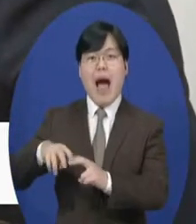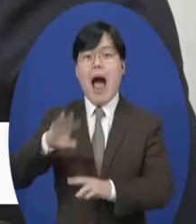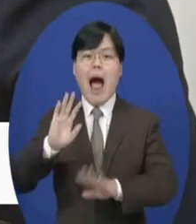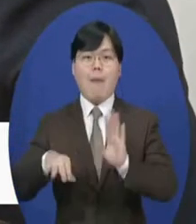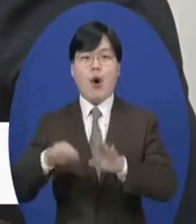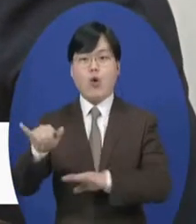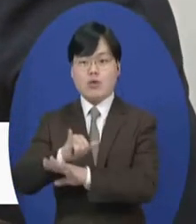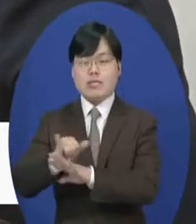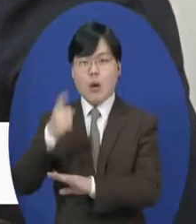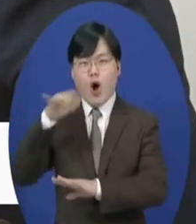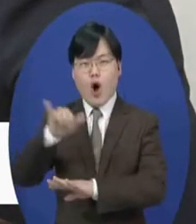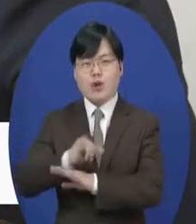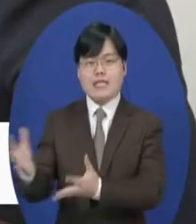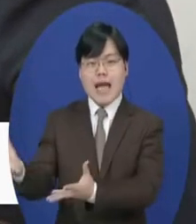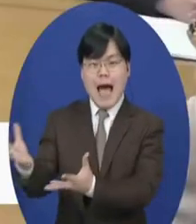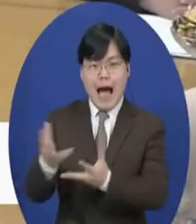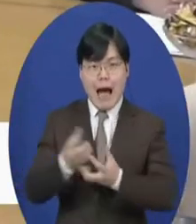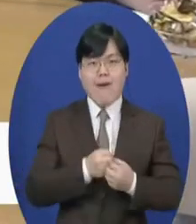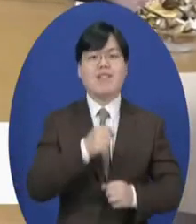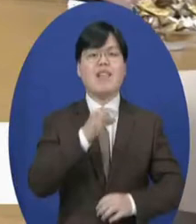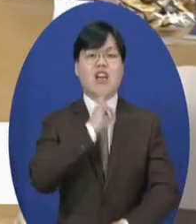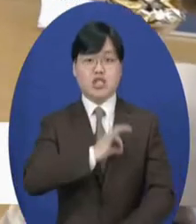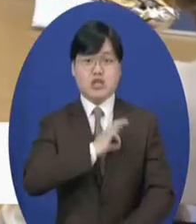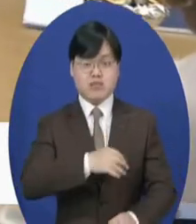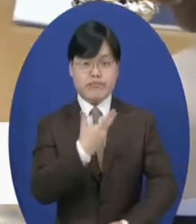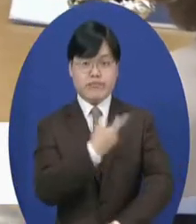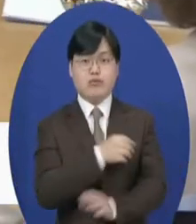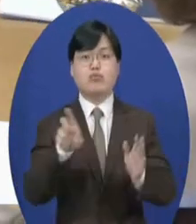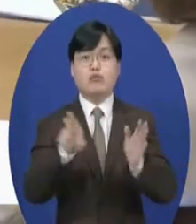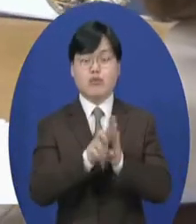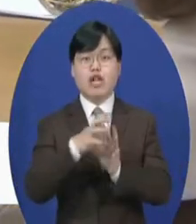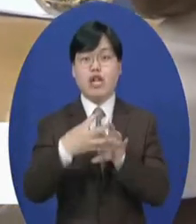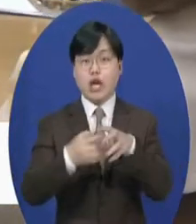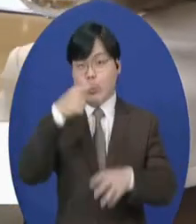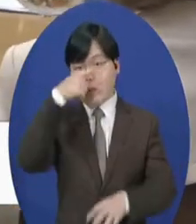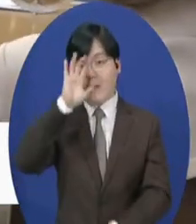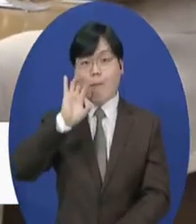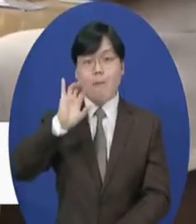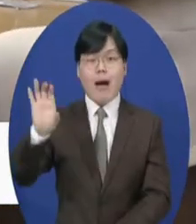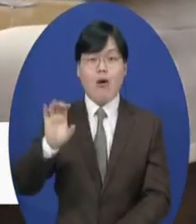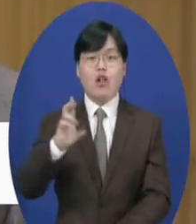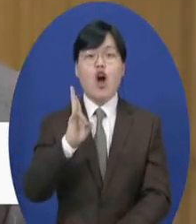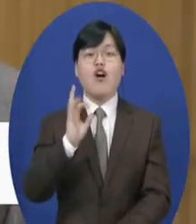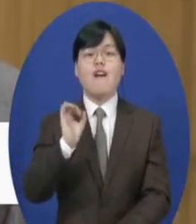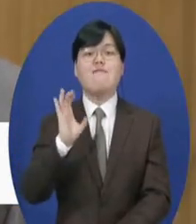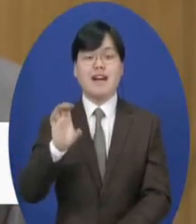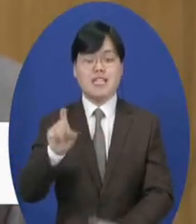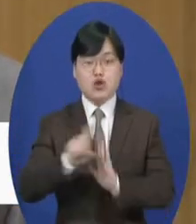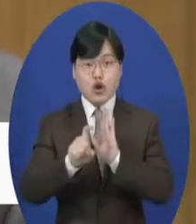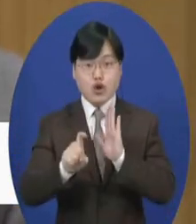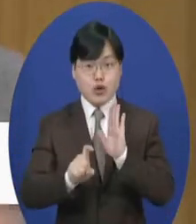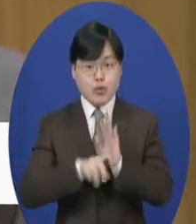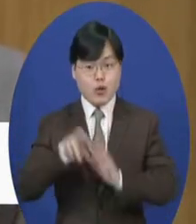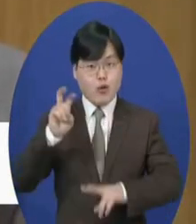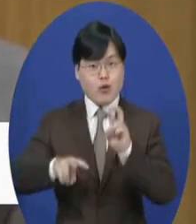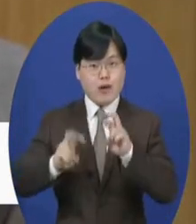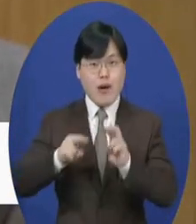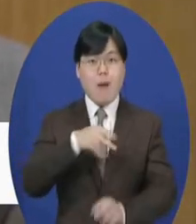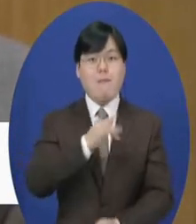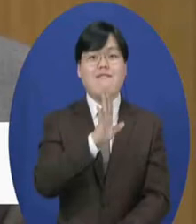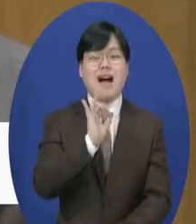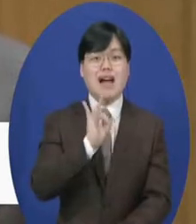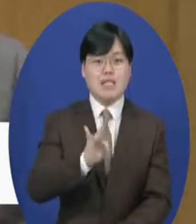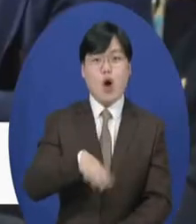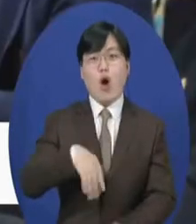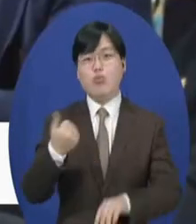улсаас Монгол улс татан авч хэрэглэх боломжтой хэллээ. Мөн Дэлхийн эрүүл мэндийн байгууллагын COVAX хөтөлбөрийн хүрээнд үйлдвэрлэх Pfizer болон